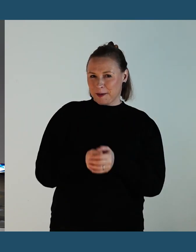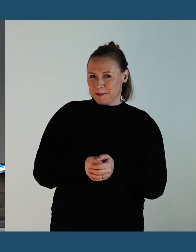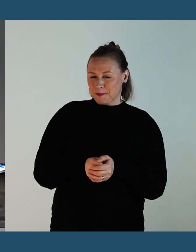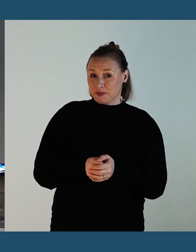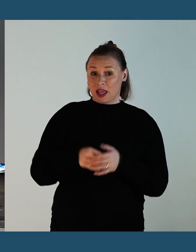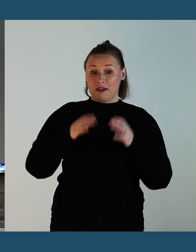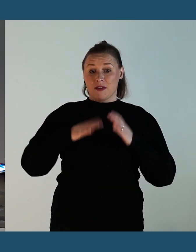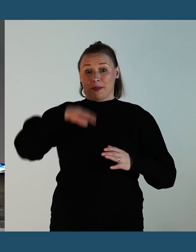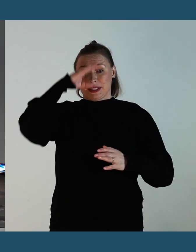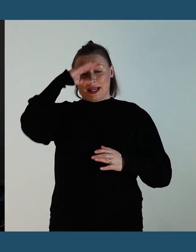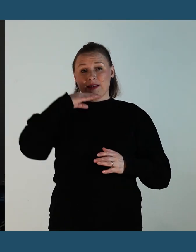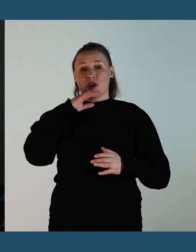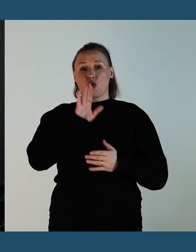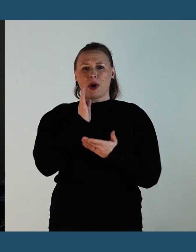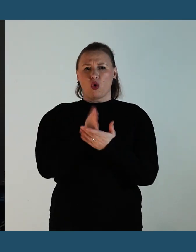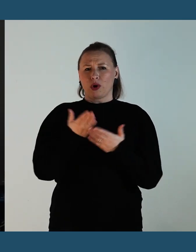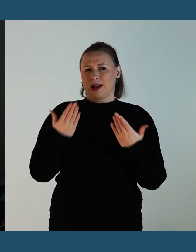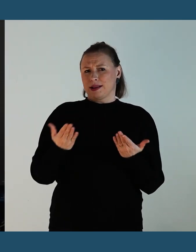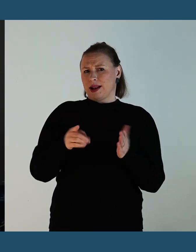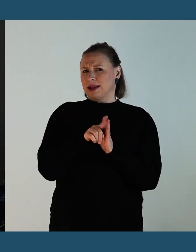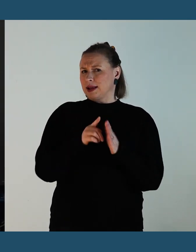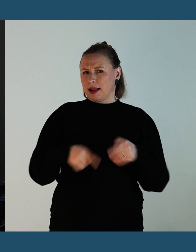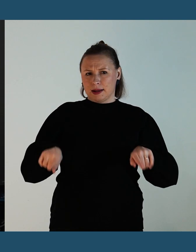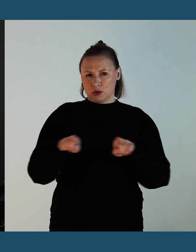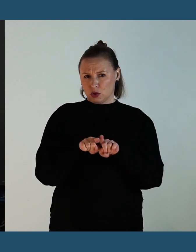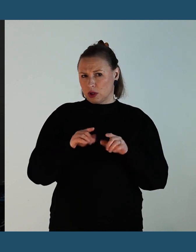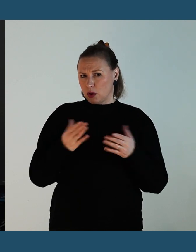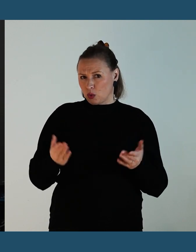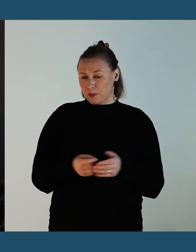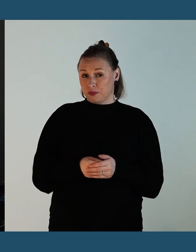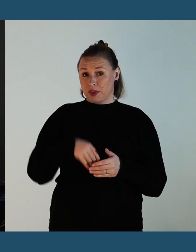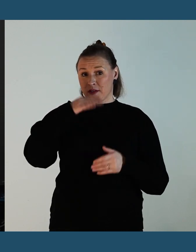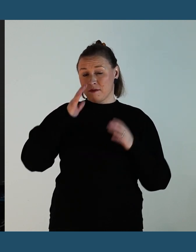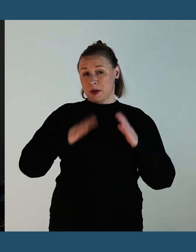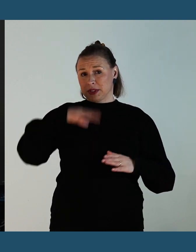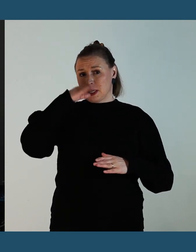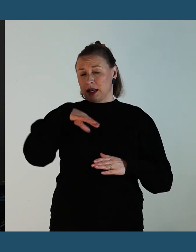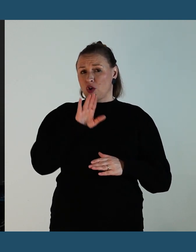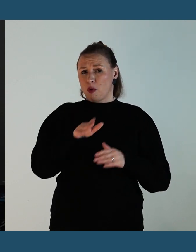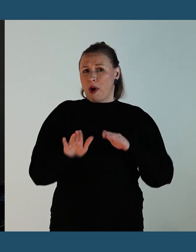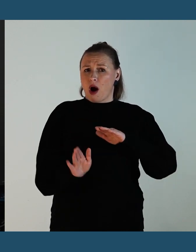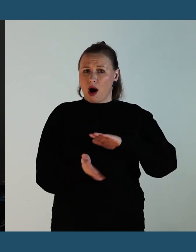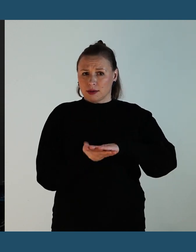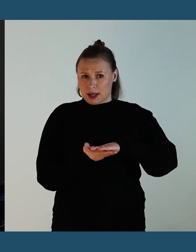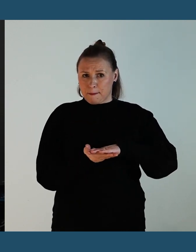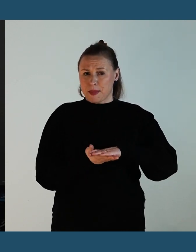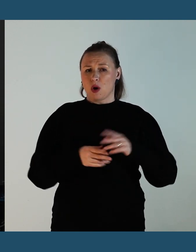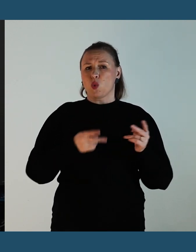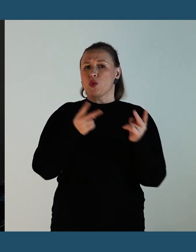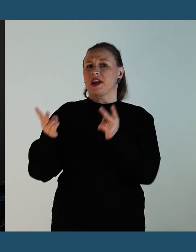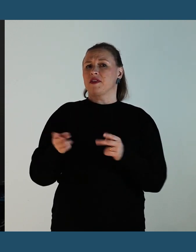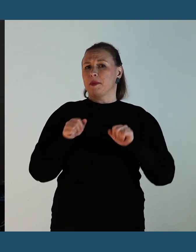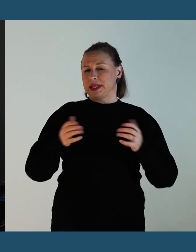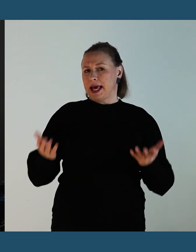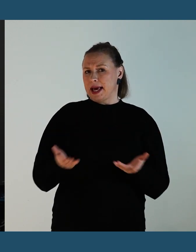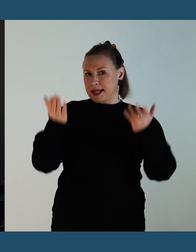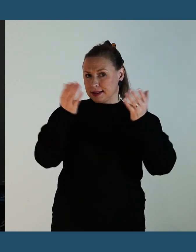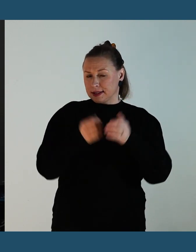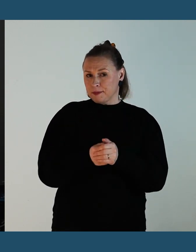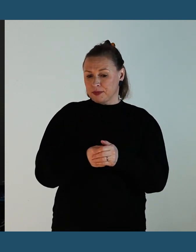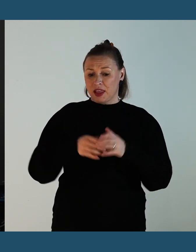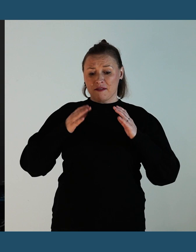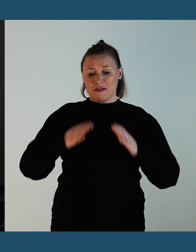henkilöiden oikeudet eivät nykyisellään toteudu, ja vammaisten henkilöiden asemaa ja yhdenvertaisuutta täytyy edistää. Vammaisuus on